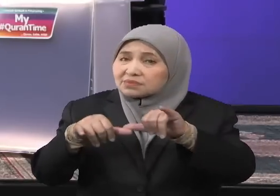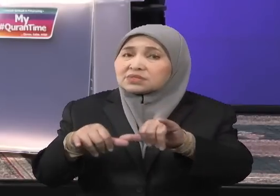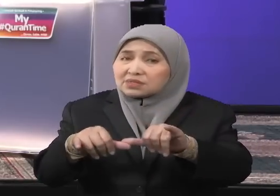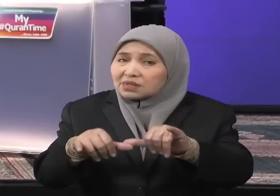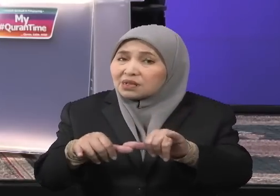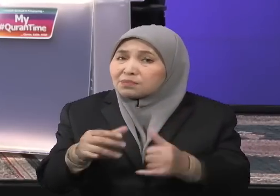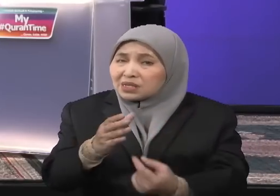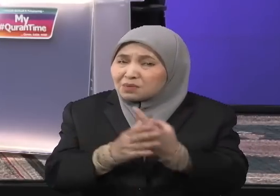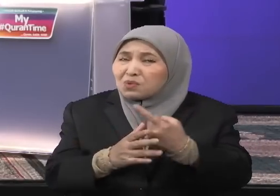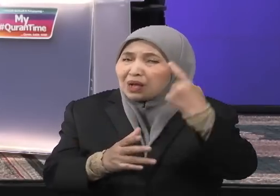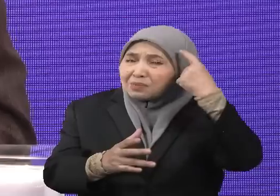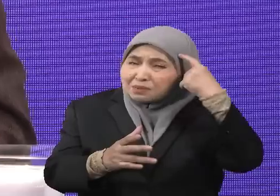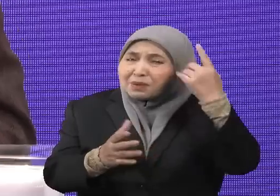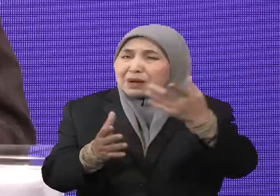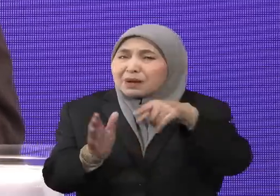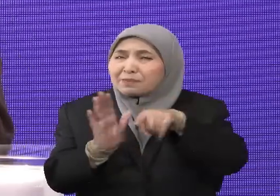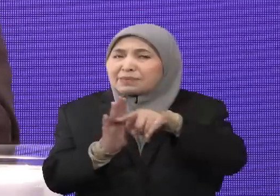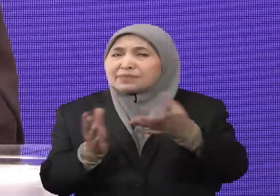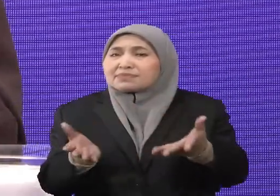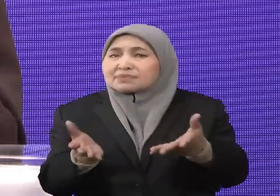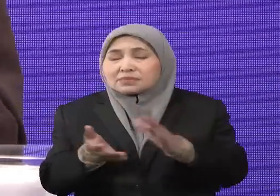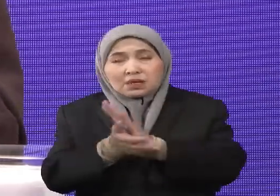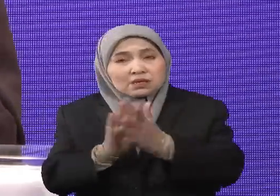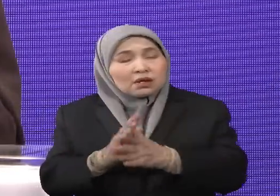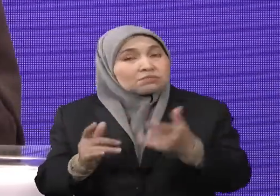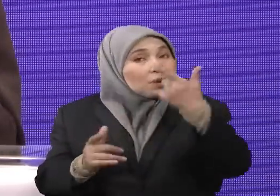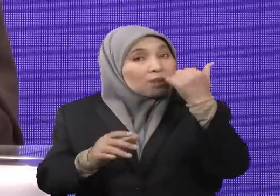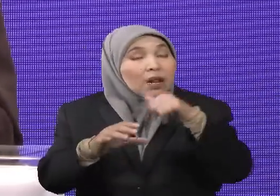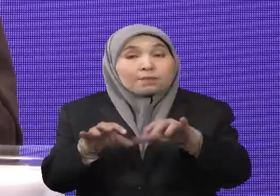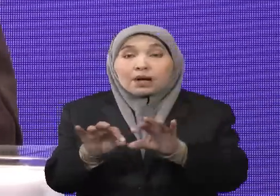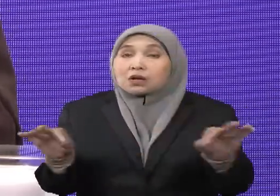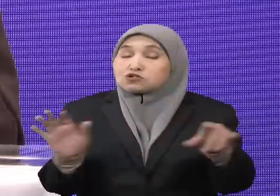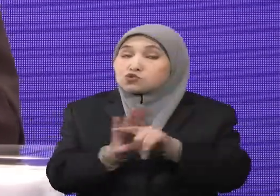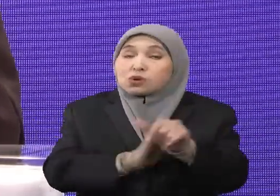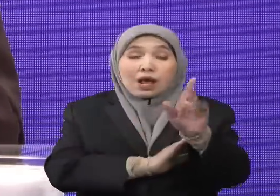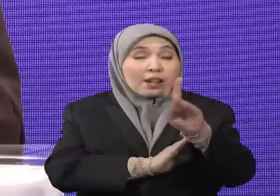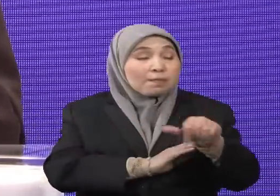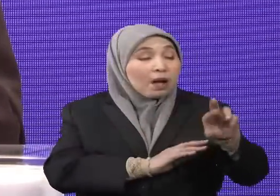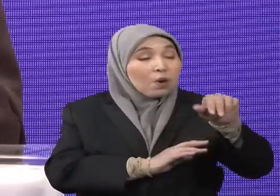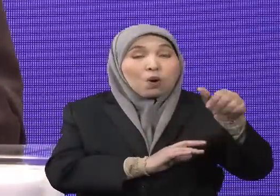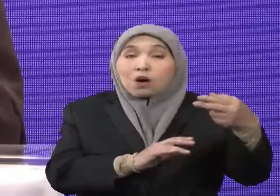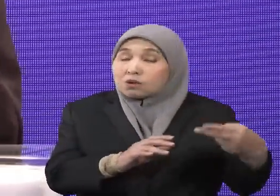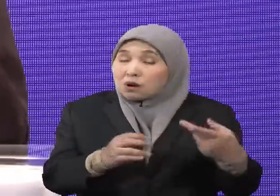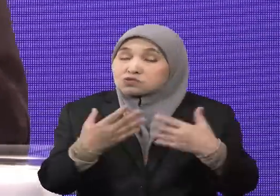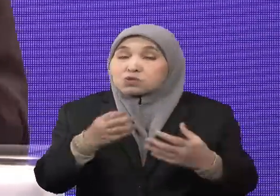menimbulkan persepsi bukan begitu dalam ayat-ayat surat al-baqarah Allah katakan